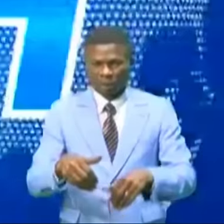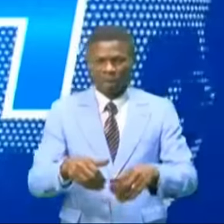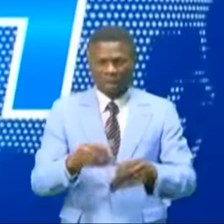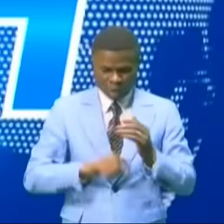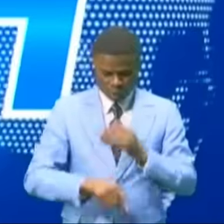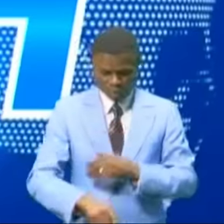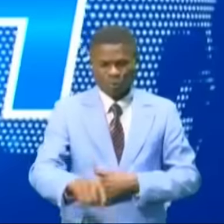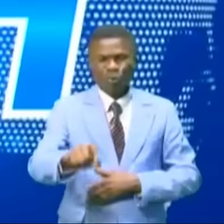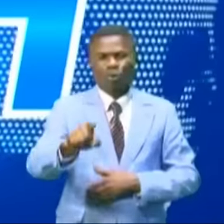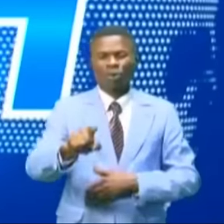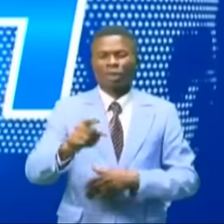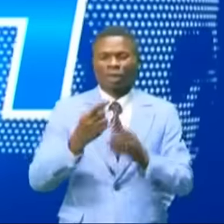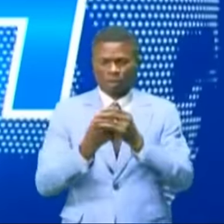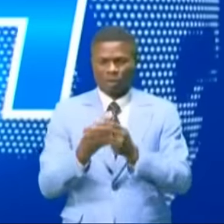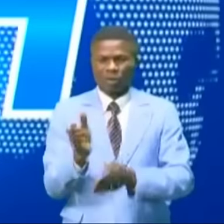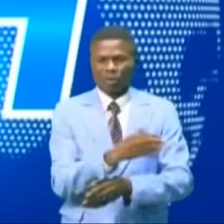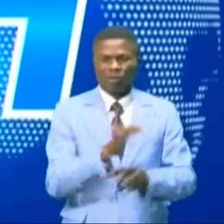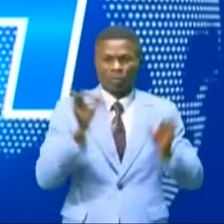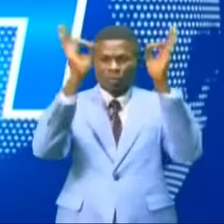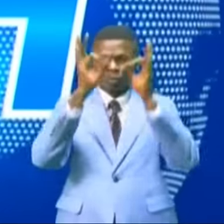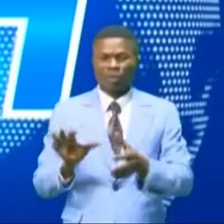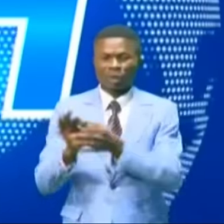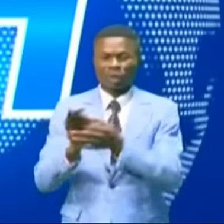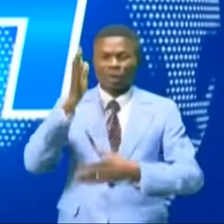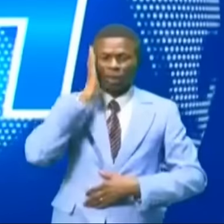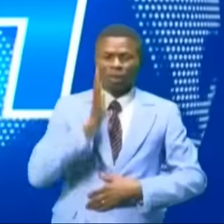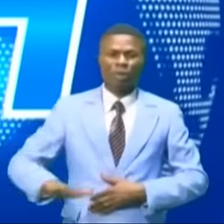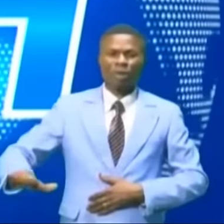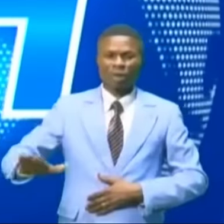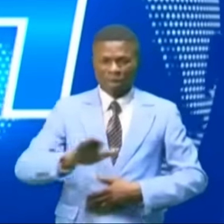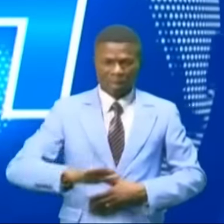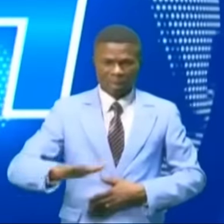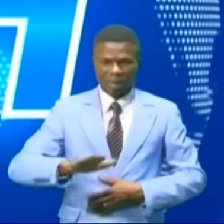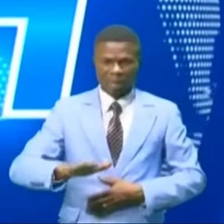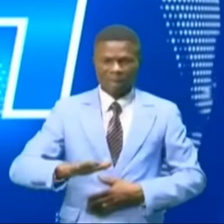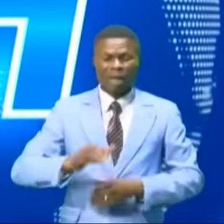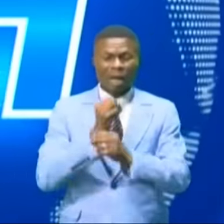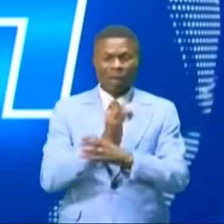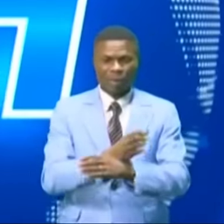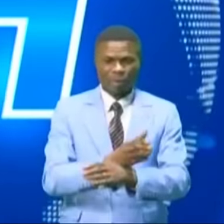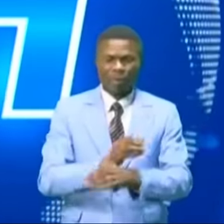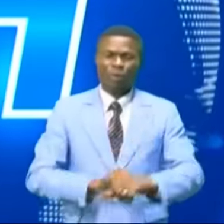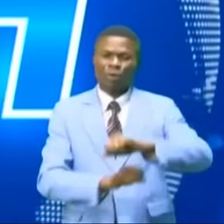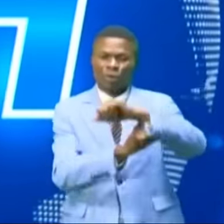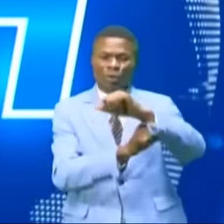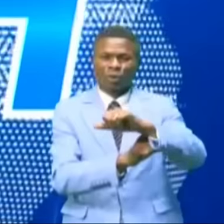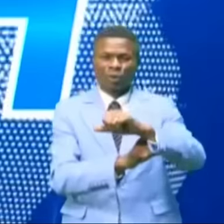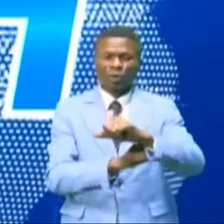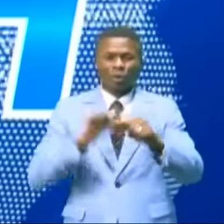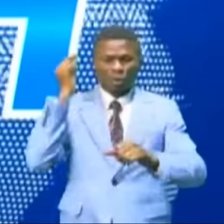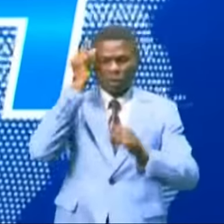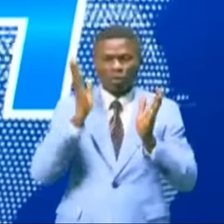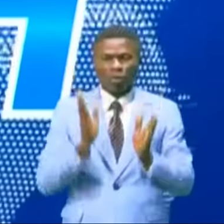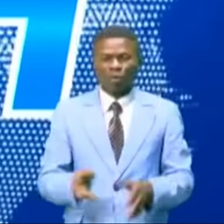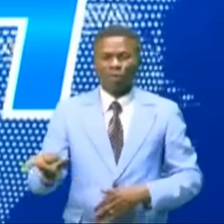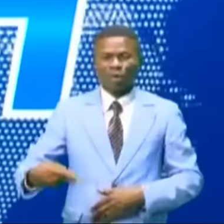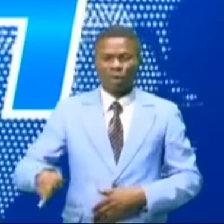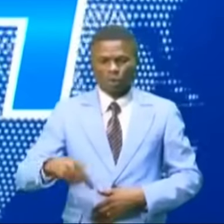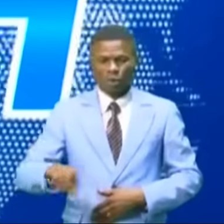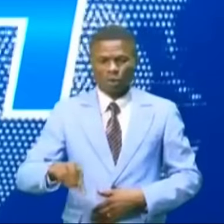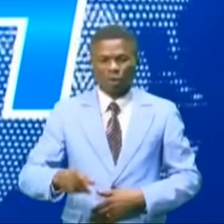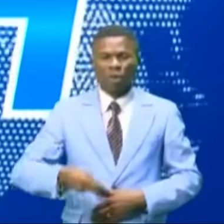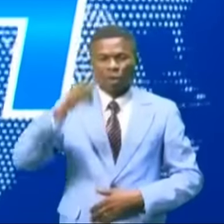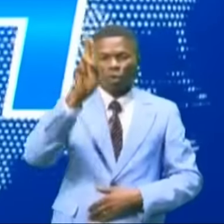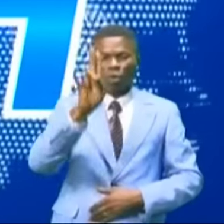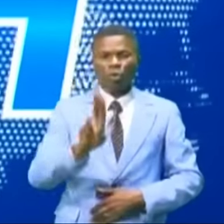cours. Les fédéraux de l'Union sacrée de la Nation se disent prêts à accompagner le nouveau gouverneur de la province du